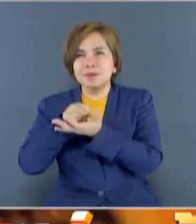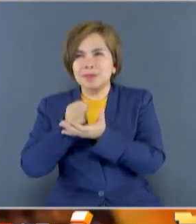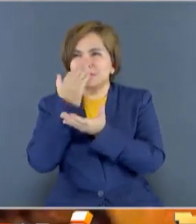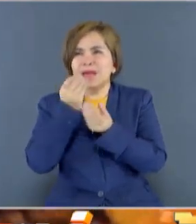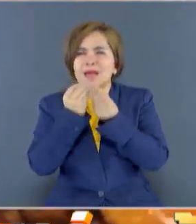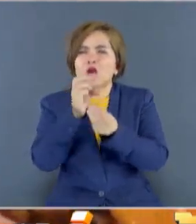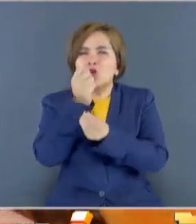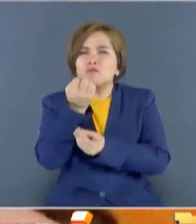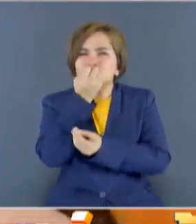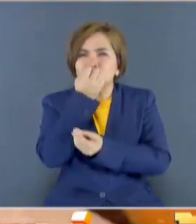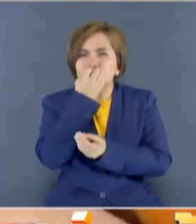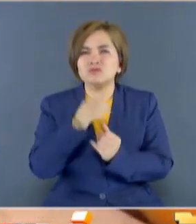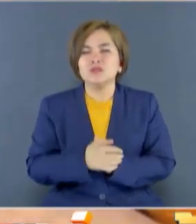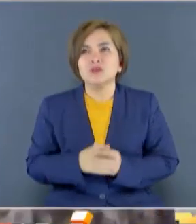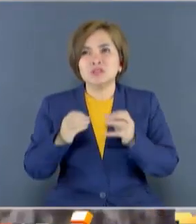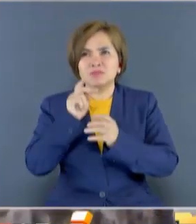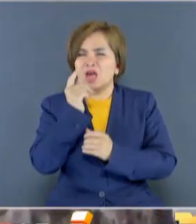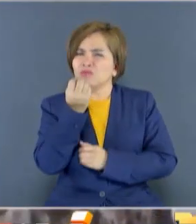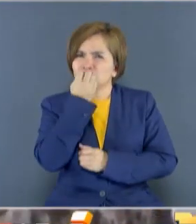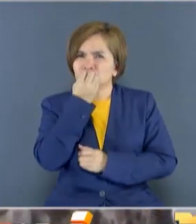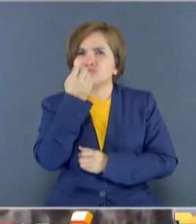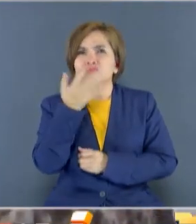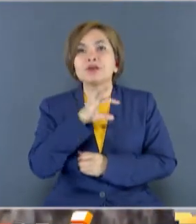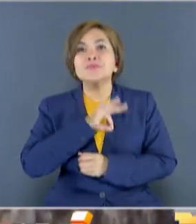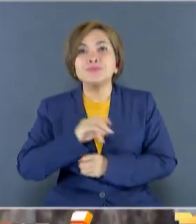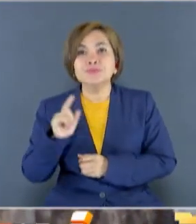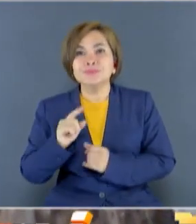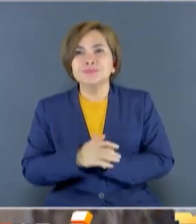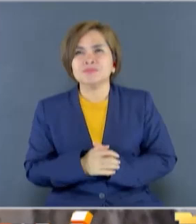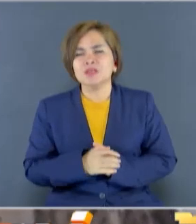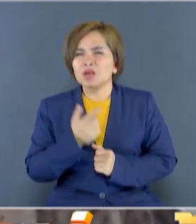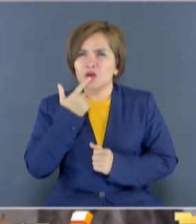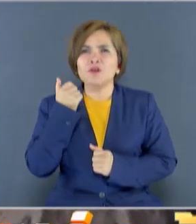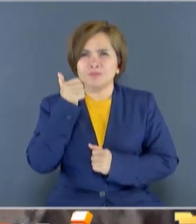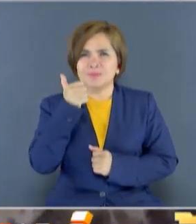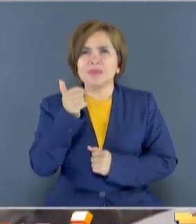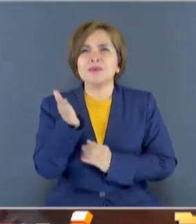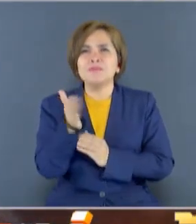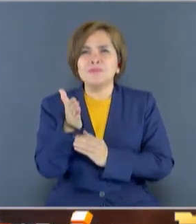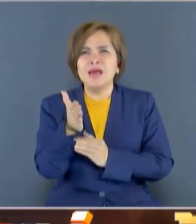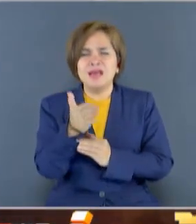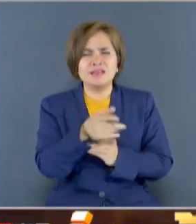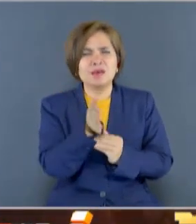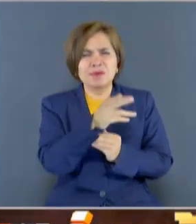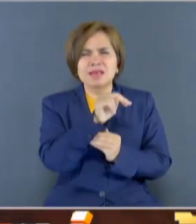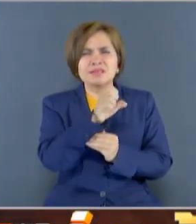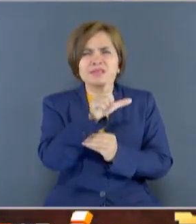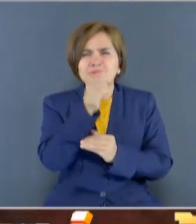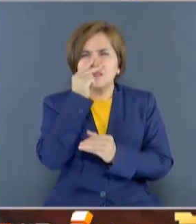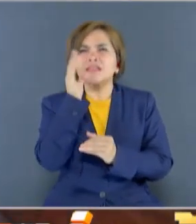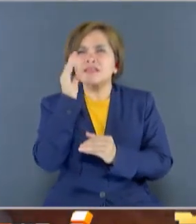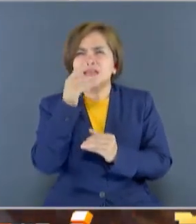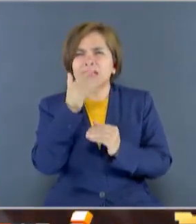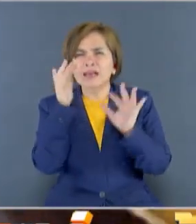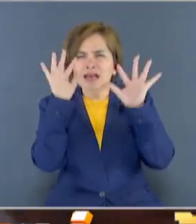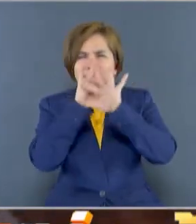ได้ลิ้มลองรสชาติทีมข่าวแล้วก็ชิมมาฮะคุณผู้ชมมาบอกว่ารสชาติดีเนื้อปลาเนี่ยไม่ต่างจากเนื้อของปลานิลแต่ว่ามันจะมีรสชา